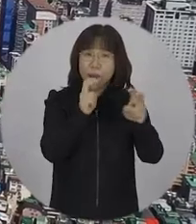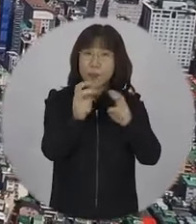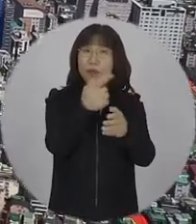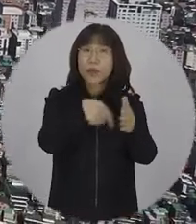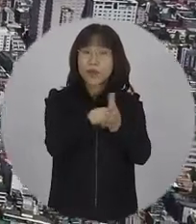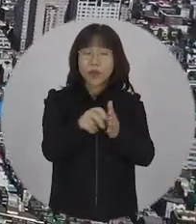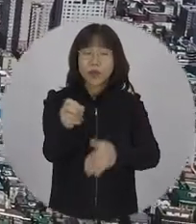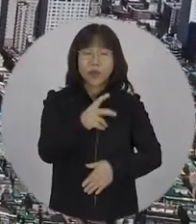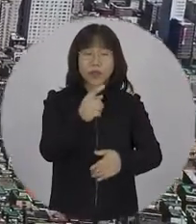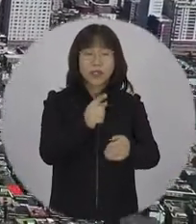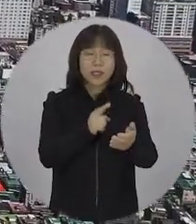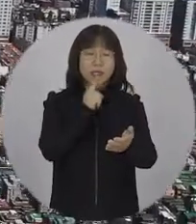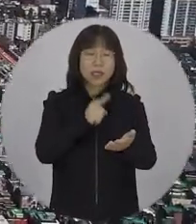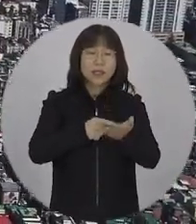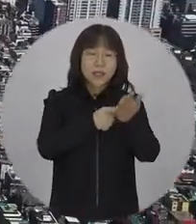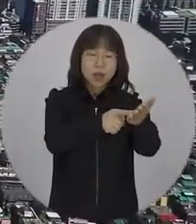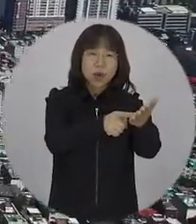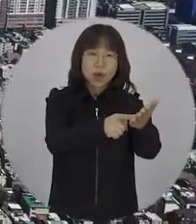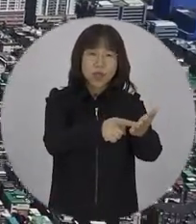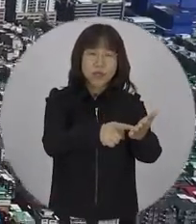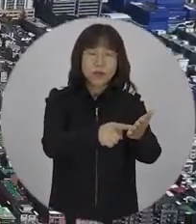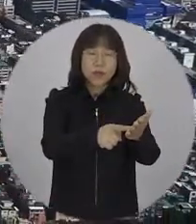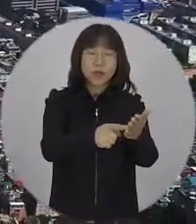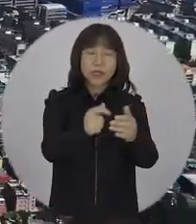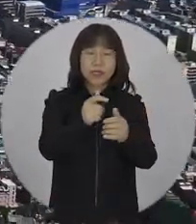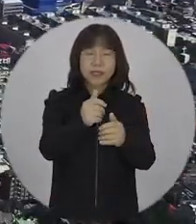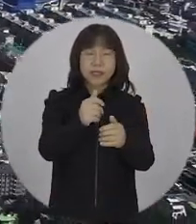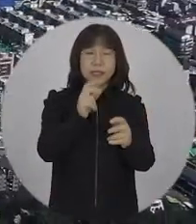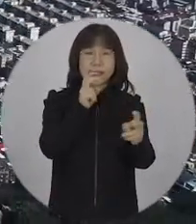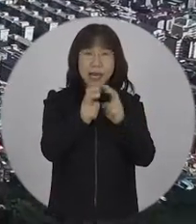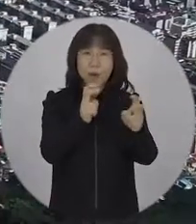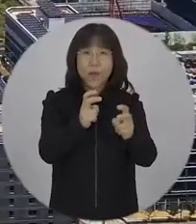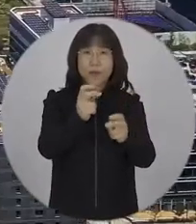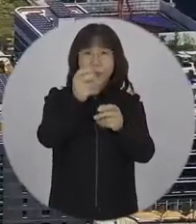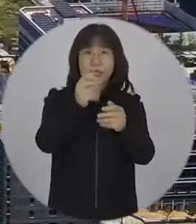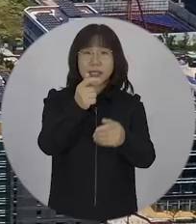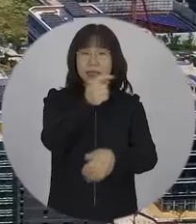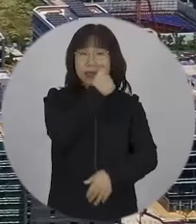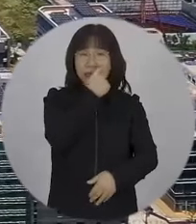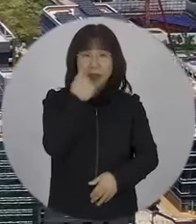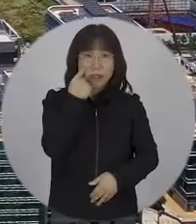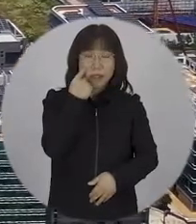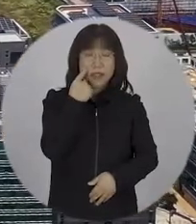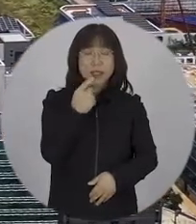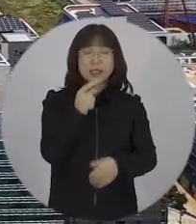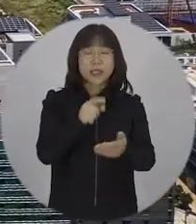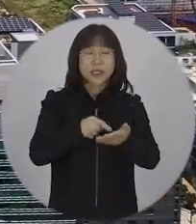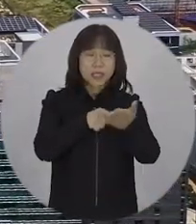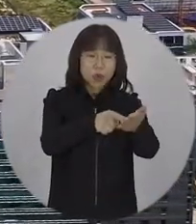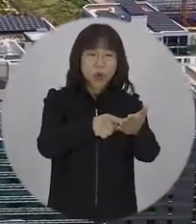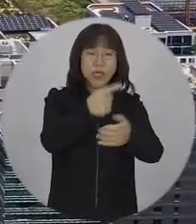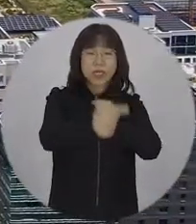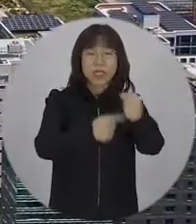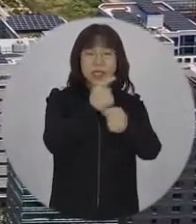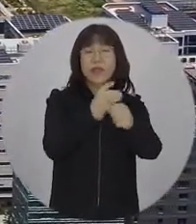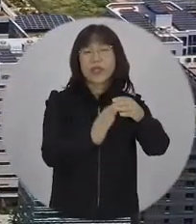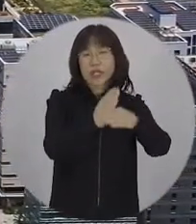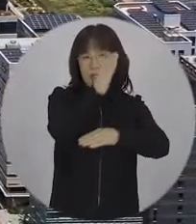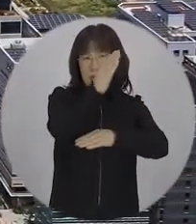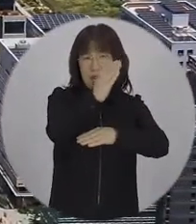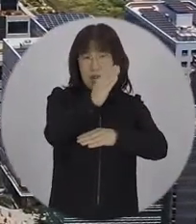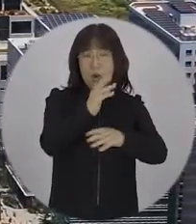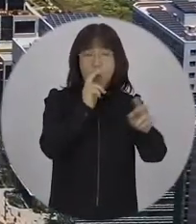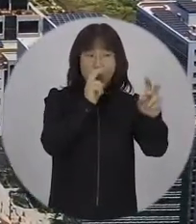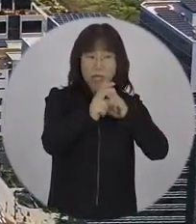기준 사업자 등록을 한 지 1년 이상 돼야 하고 매출 실적과 담보 능력이 있어야 합니다. 업체별로 최대 3억